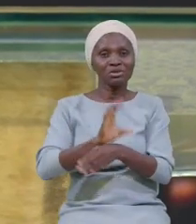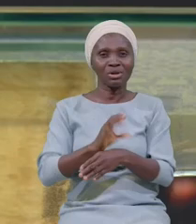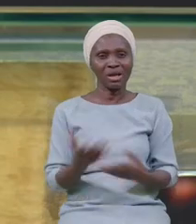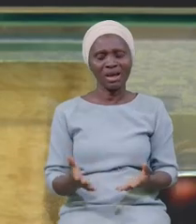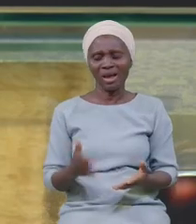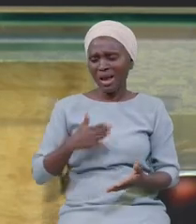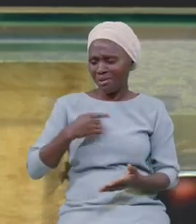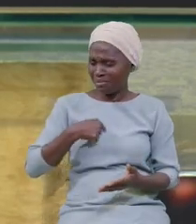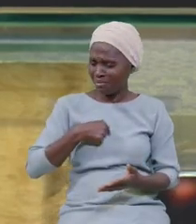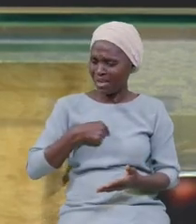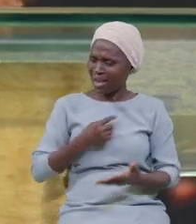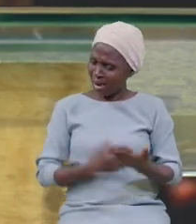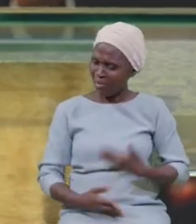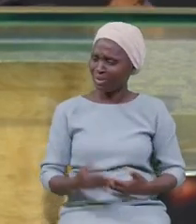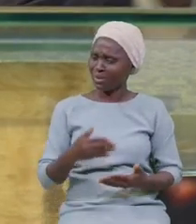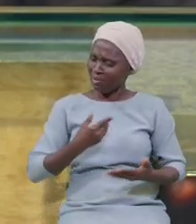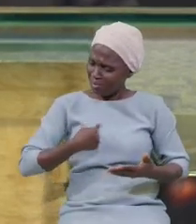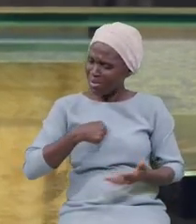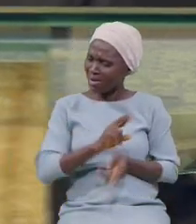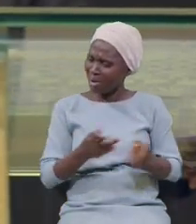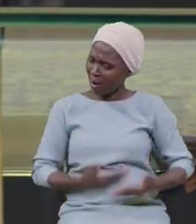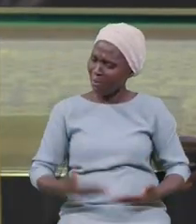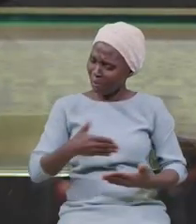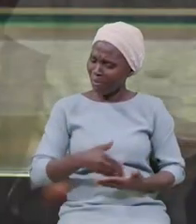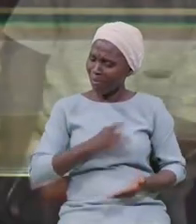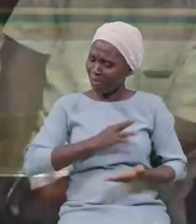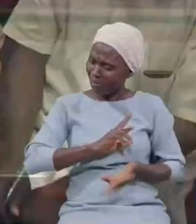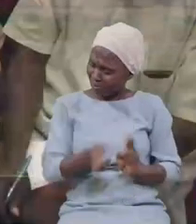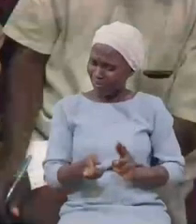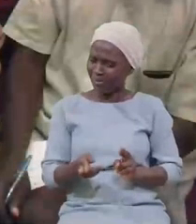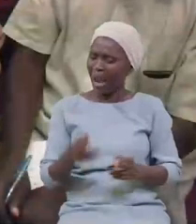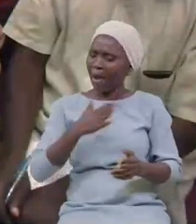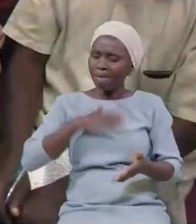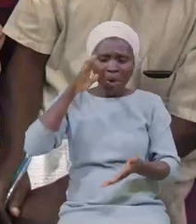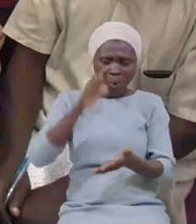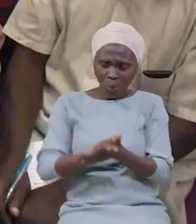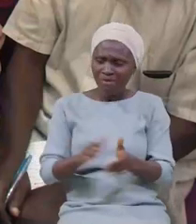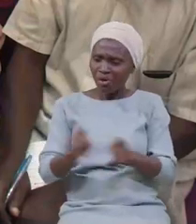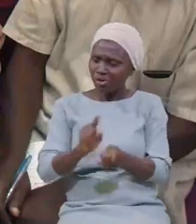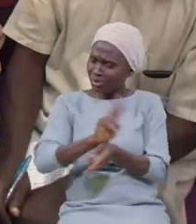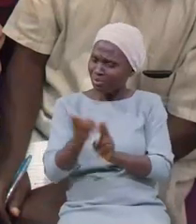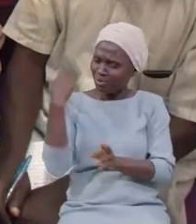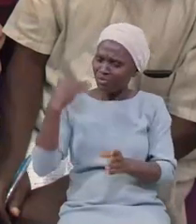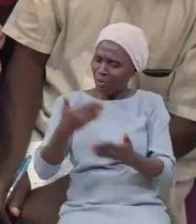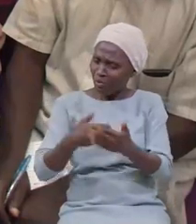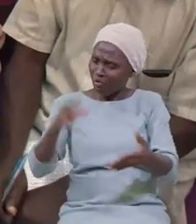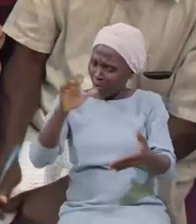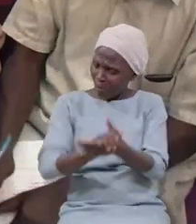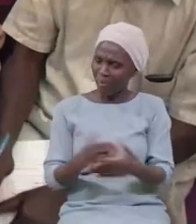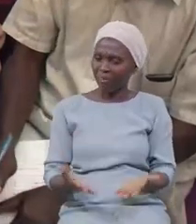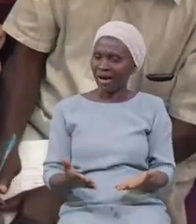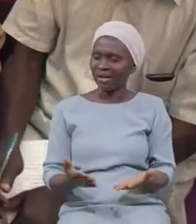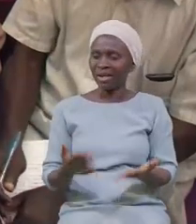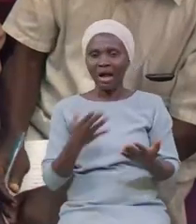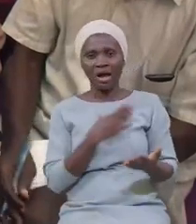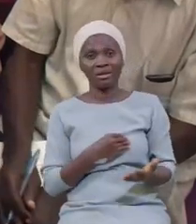nouveau lorsque ces enfants sont nés. Mais regardez, les enfants font ceci constat. Ils s'en vont, ils s'éloignent du Seigneur. Vous devez accepter votre faute,